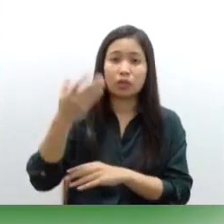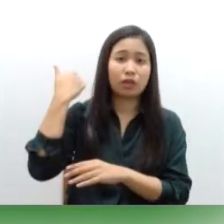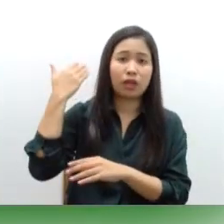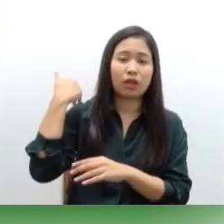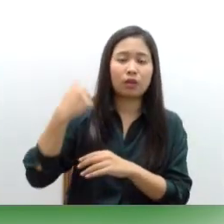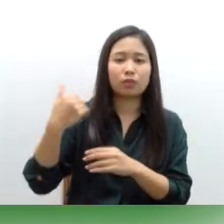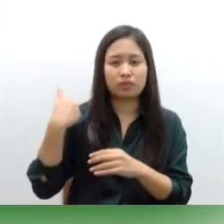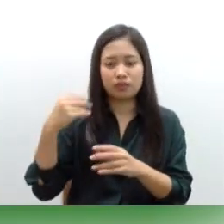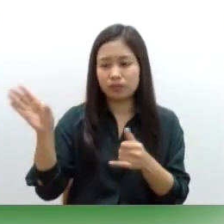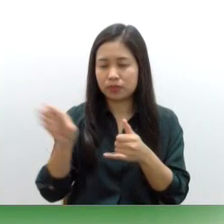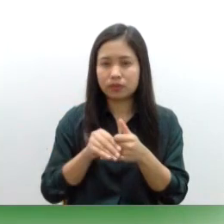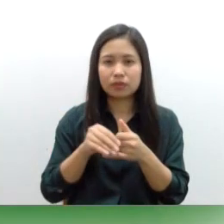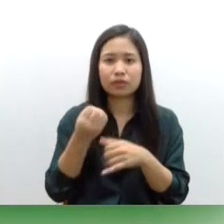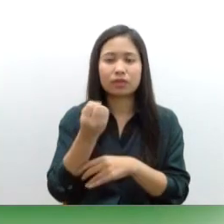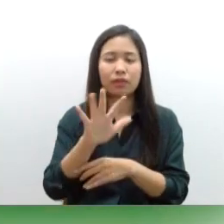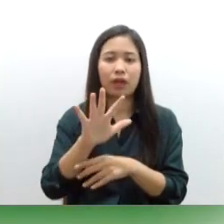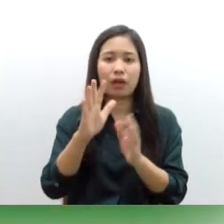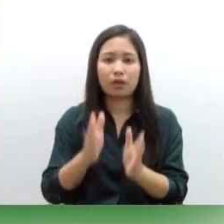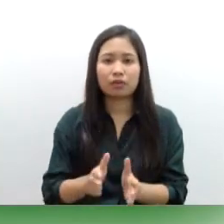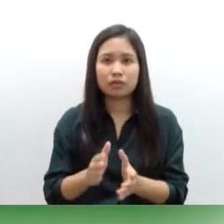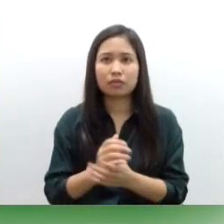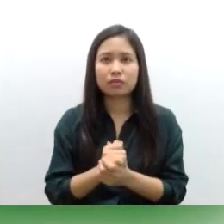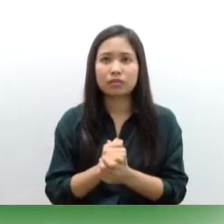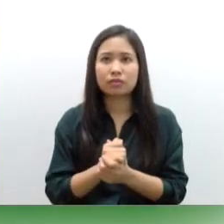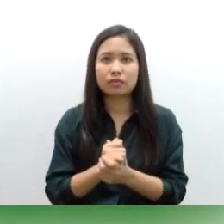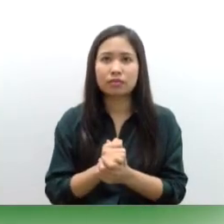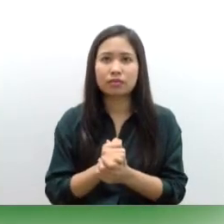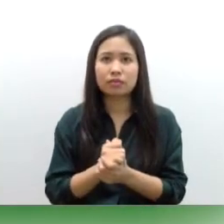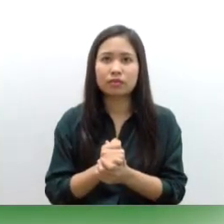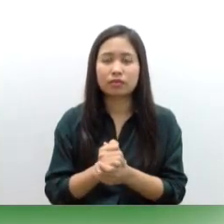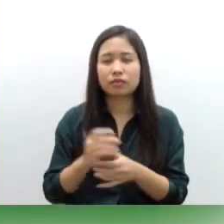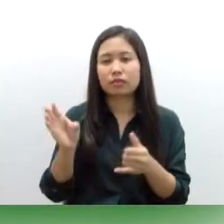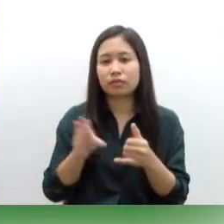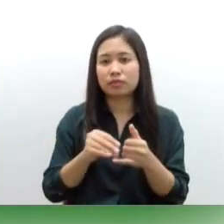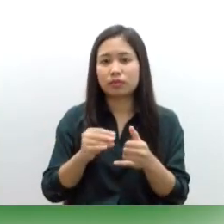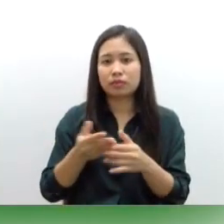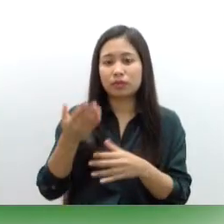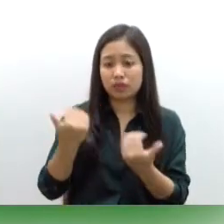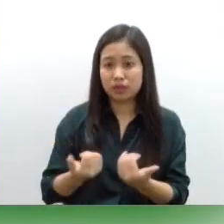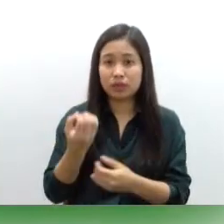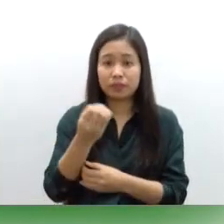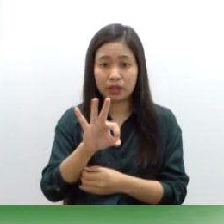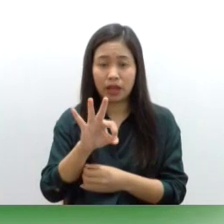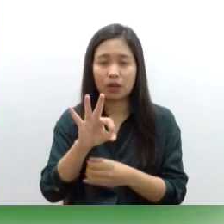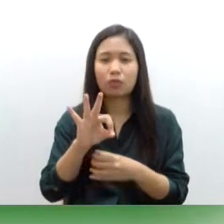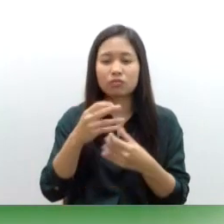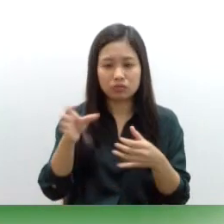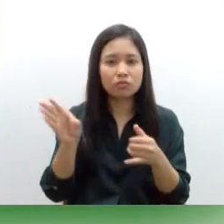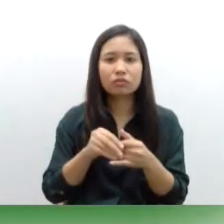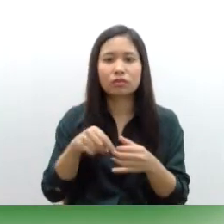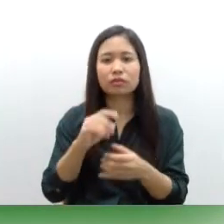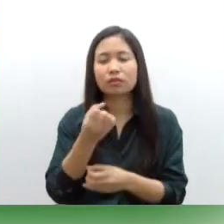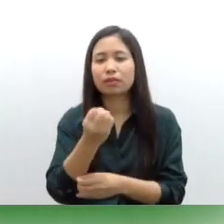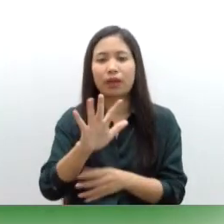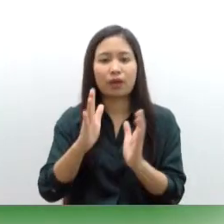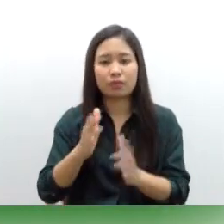มีผู้ติดเชื้ออยู่15มาถึงวันอังคารที่ผ่านมาวันที่19พฤษภาคมก็มีตัวเลขอยู่ที่15แสดงว่ายัง